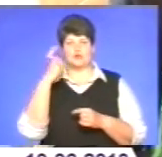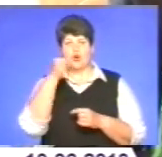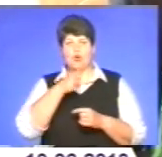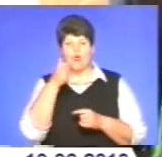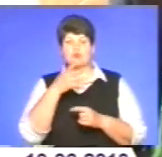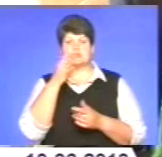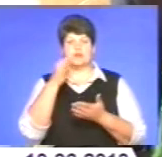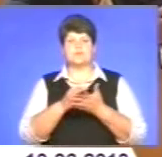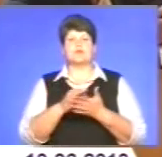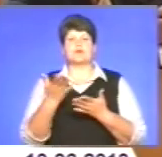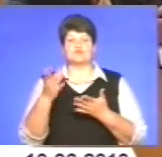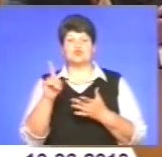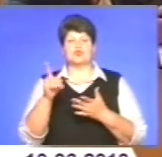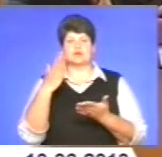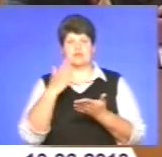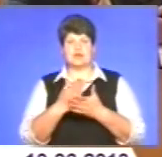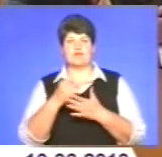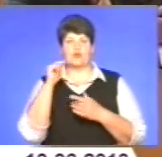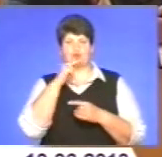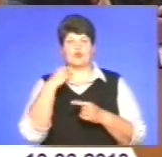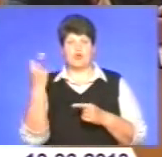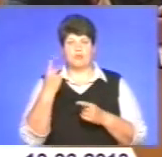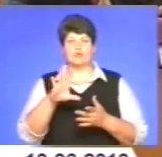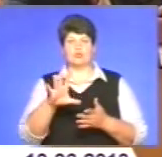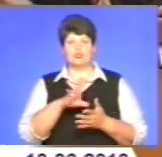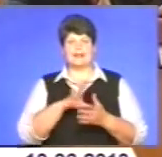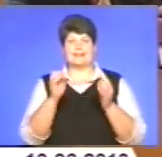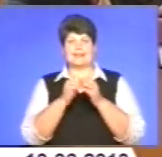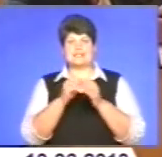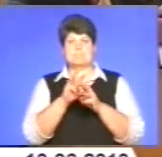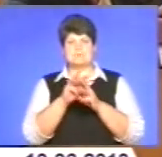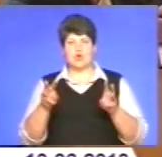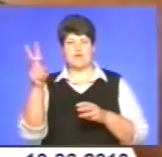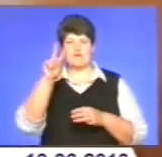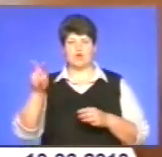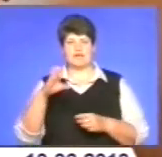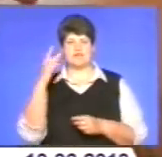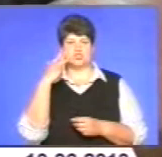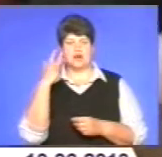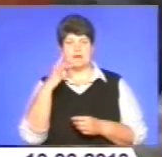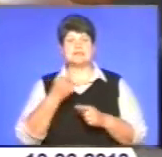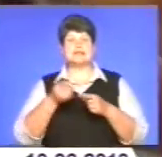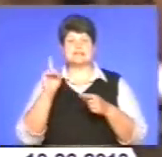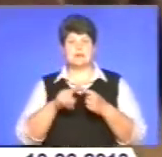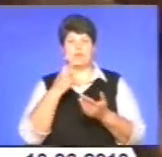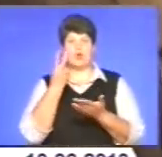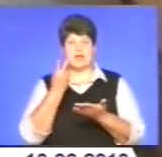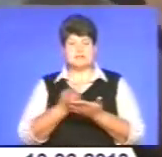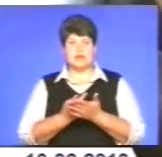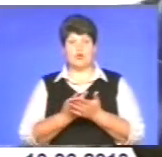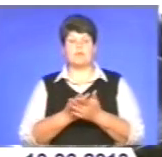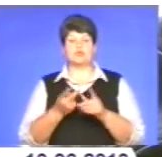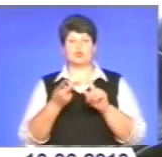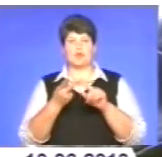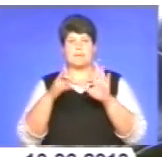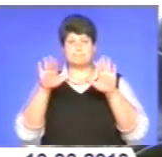чеських інвестицій, що надійшли в економіку області, склала понад 10 мільйонів доларів США. За цим показником Чехія посідає друге